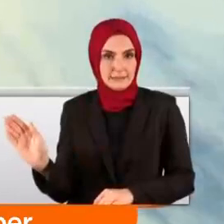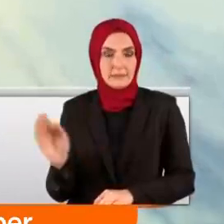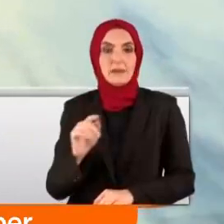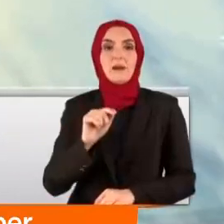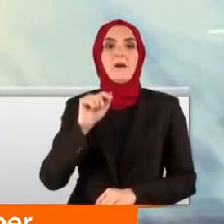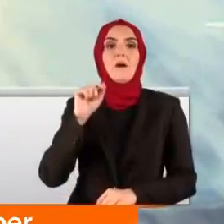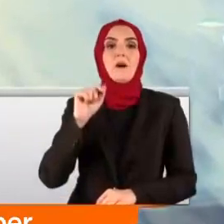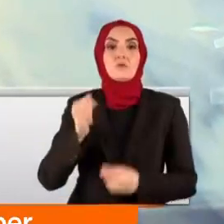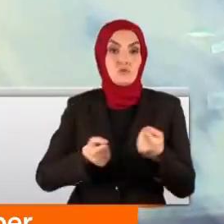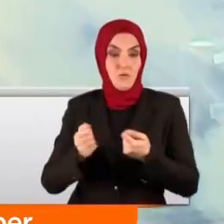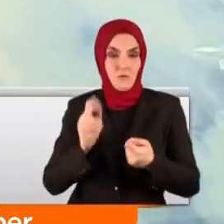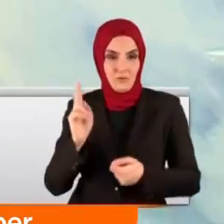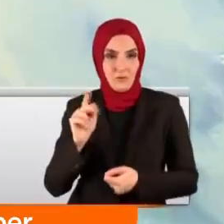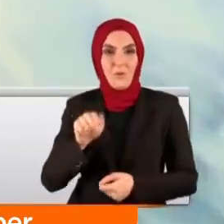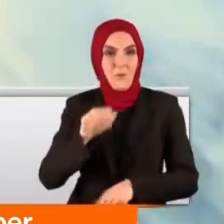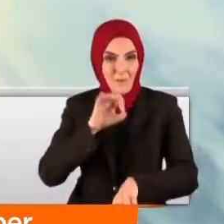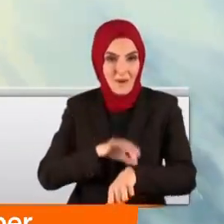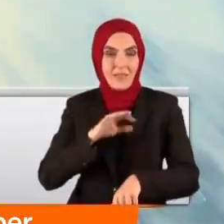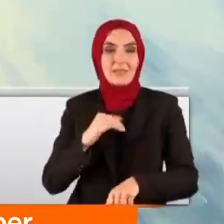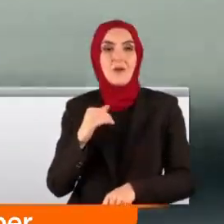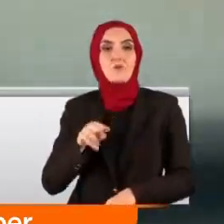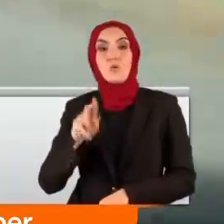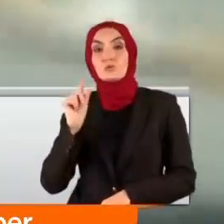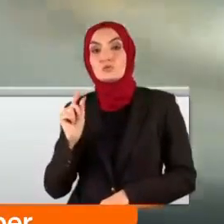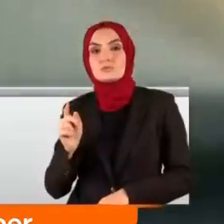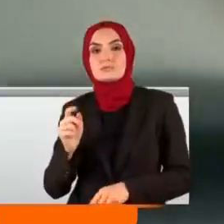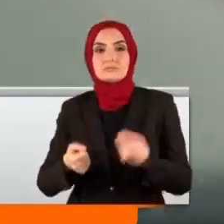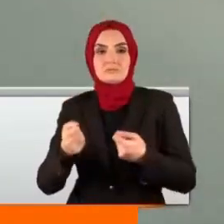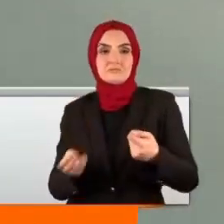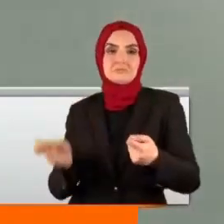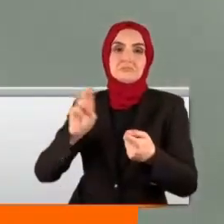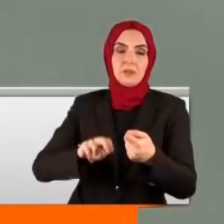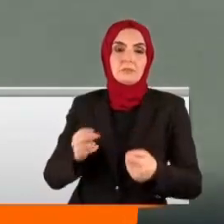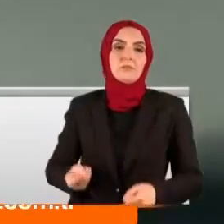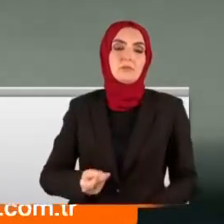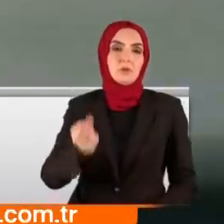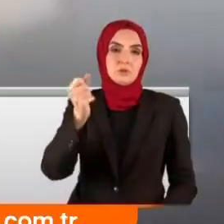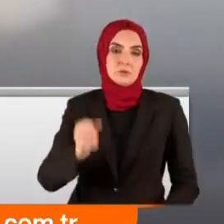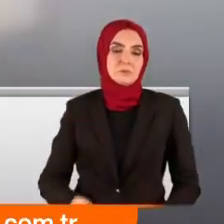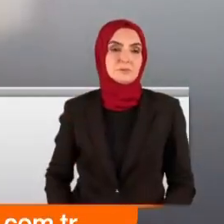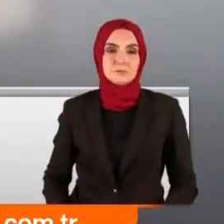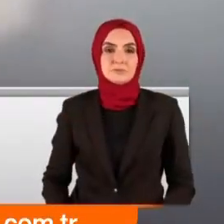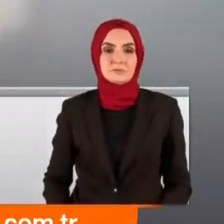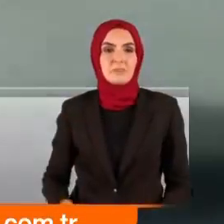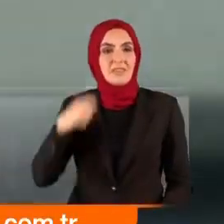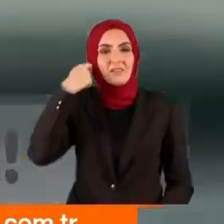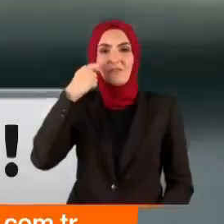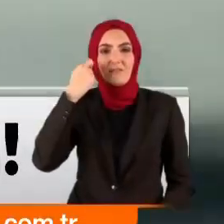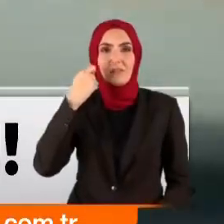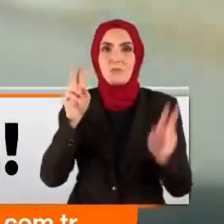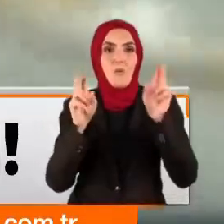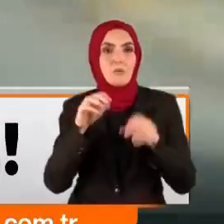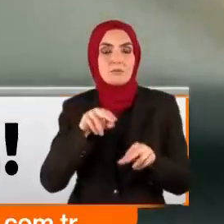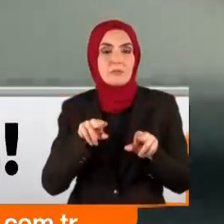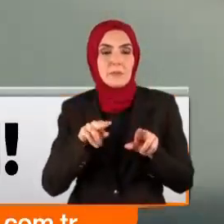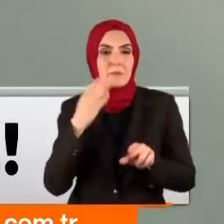Arabayı çalıp hızlıca olay yerinden uzaklaştı. Arkadaşlar, ticari taksi polisten kaçıyor. Filmlere konu olacak olay